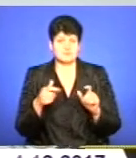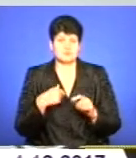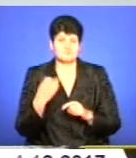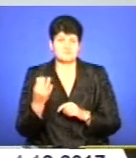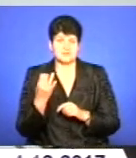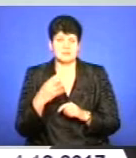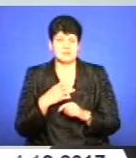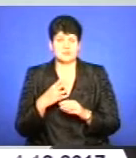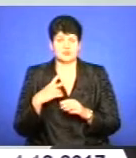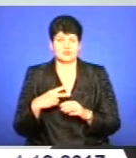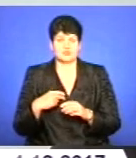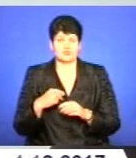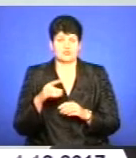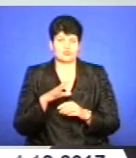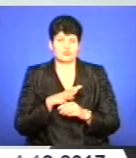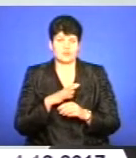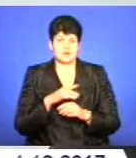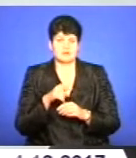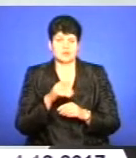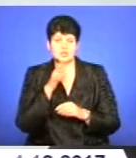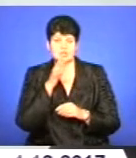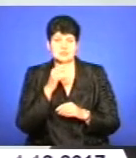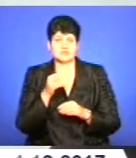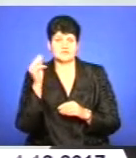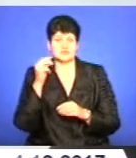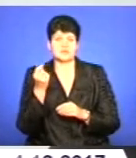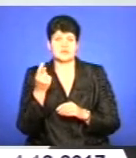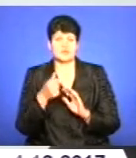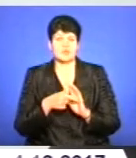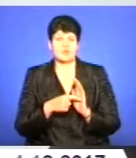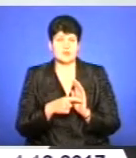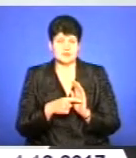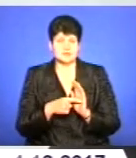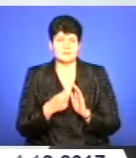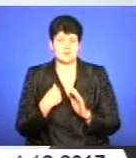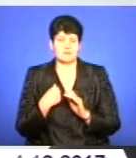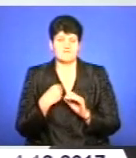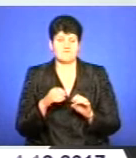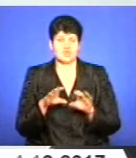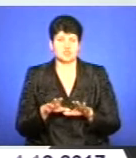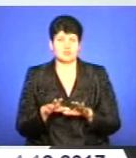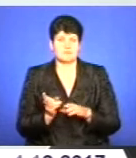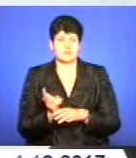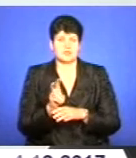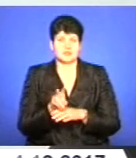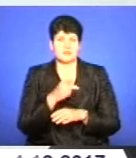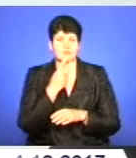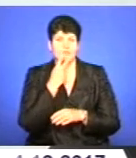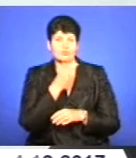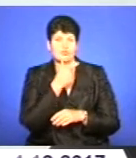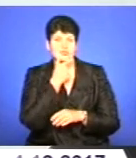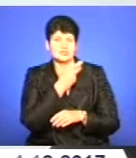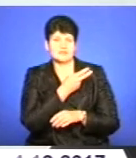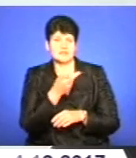і ми з донькою, вона була на той час ученицею 11-го класу, і ми вирішили піти подивитися презентацію